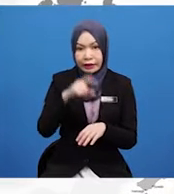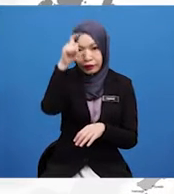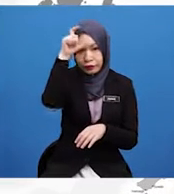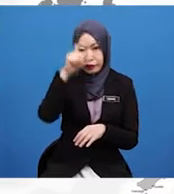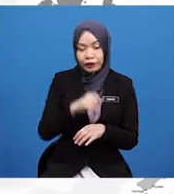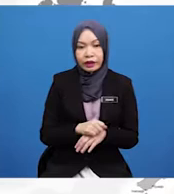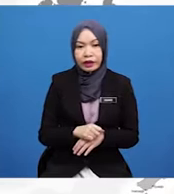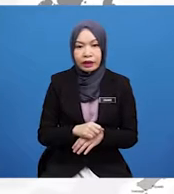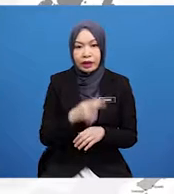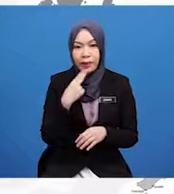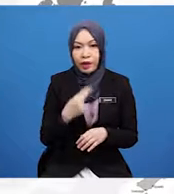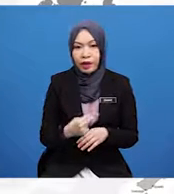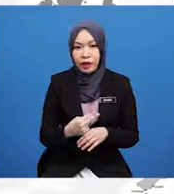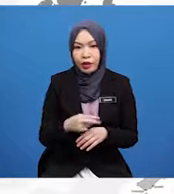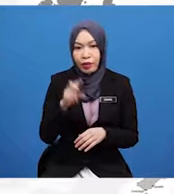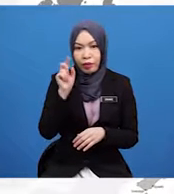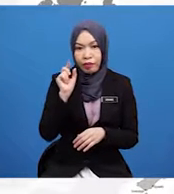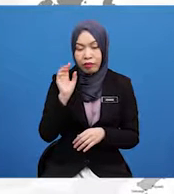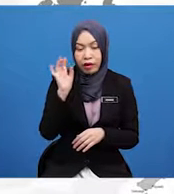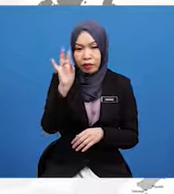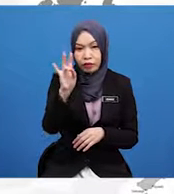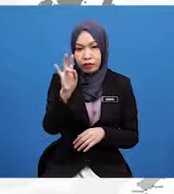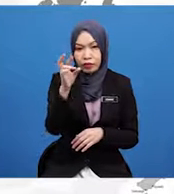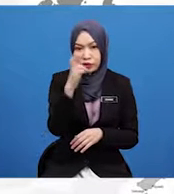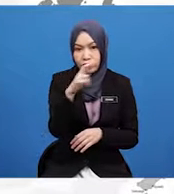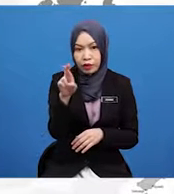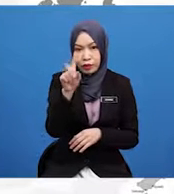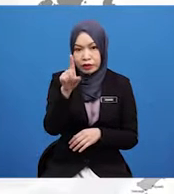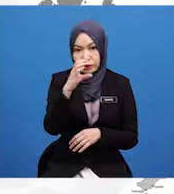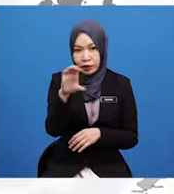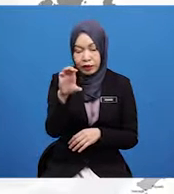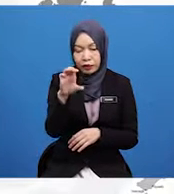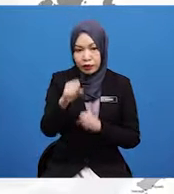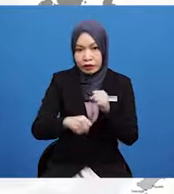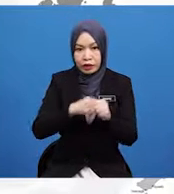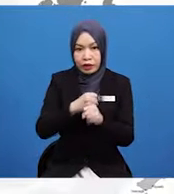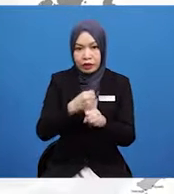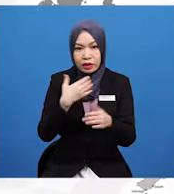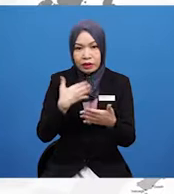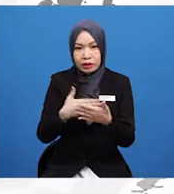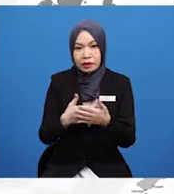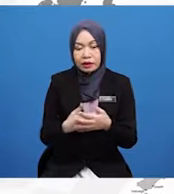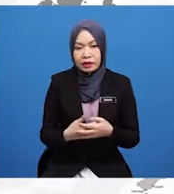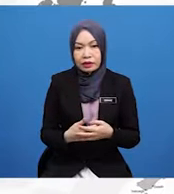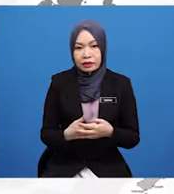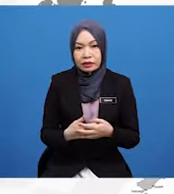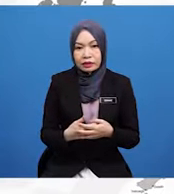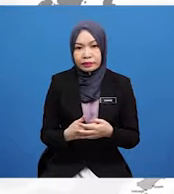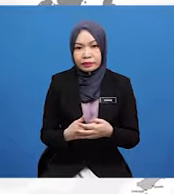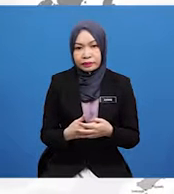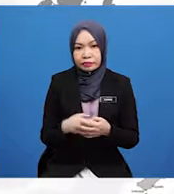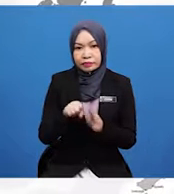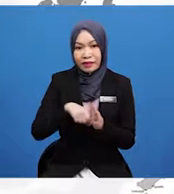yang berusia diantara 7100 tahun sehingga 600 tahun sebelum masehi